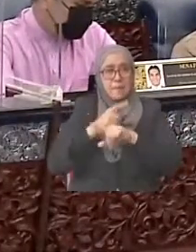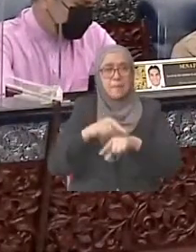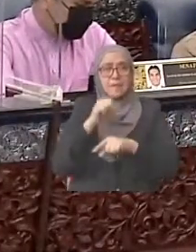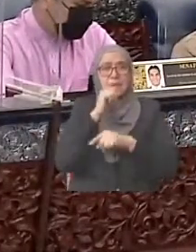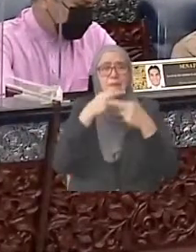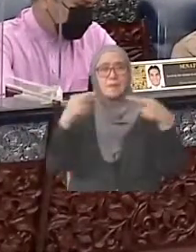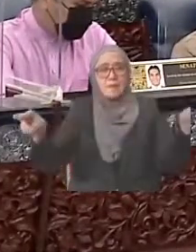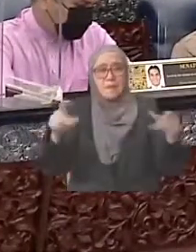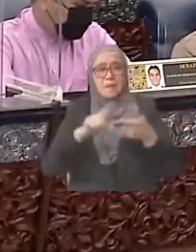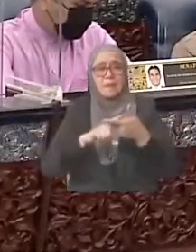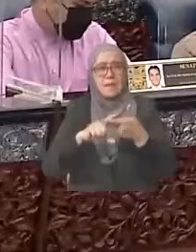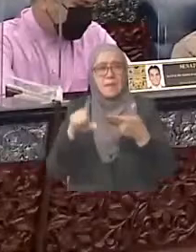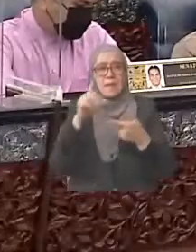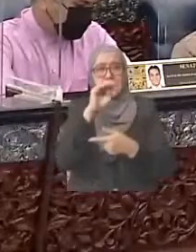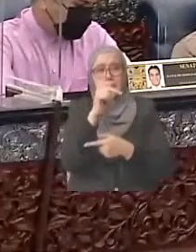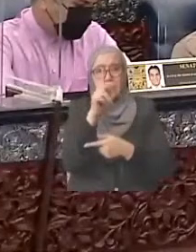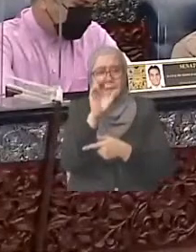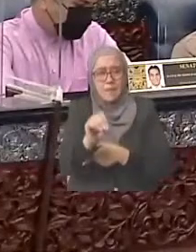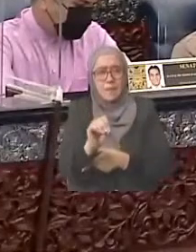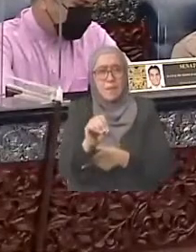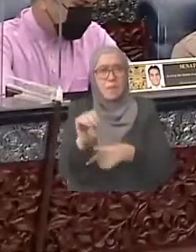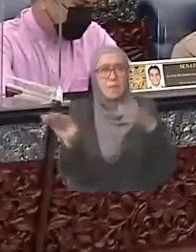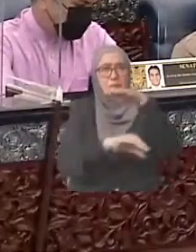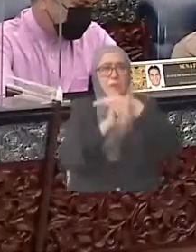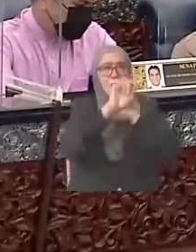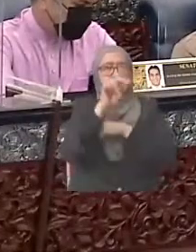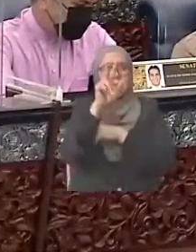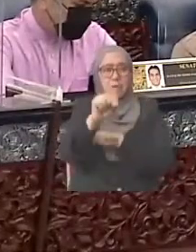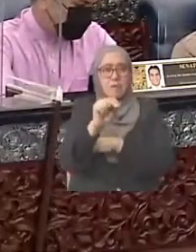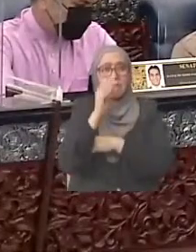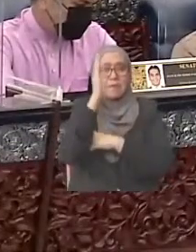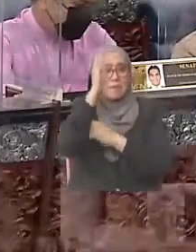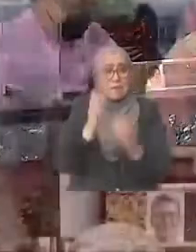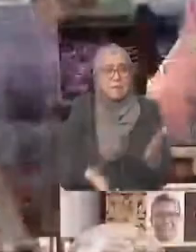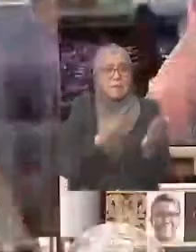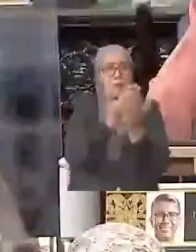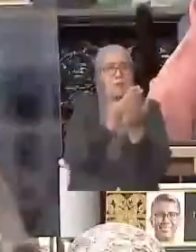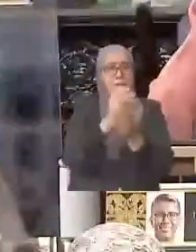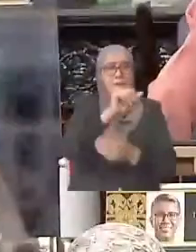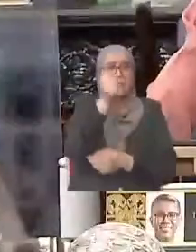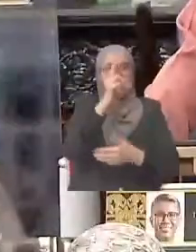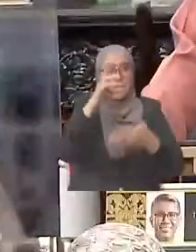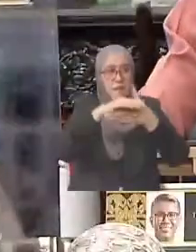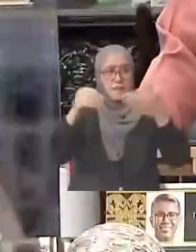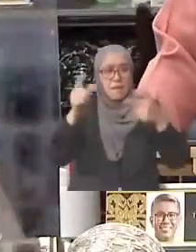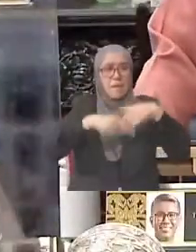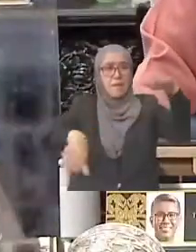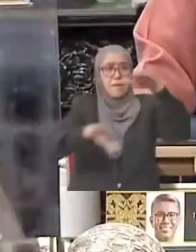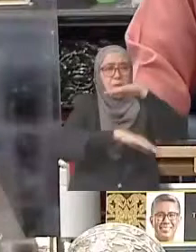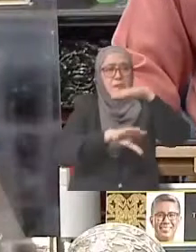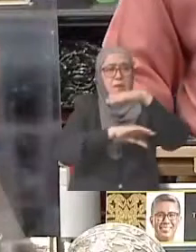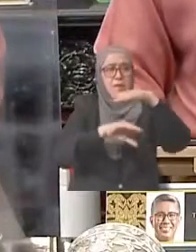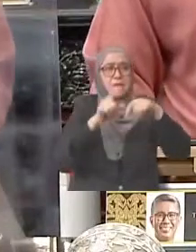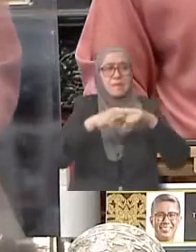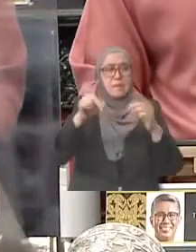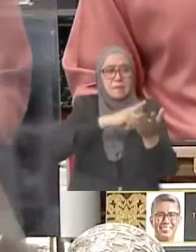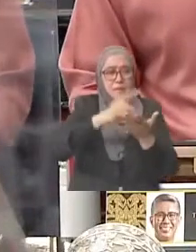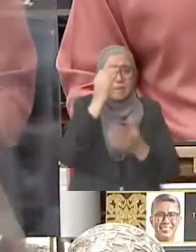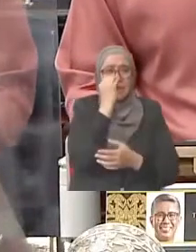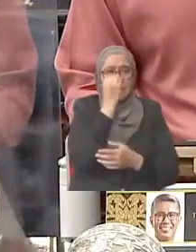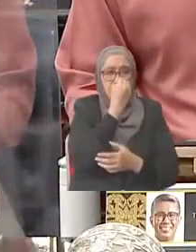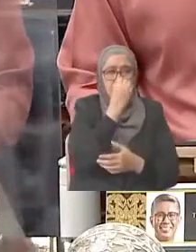akan menawarkan pinjaman sehingga 10.000 Ringgit Pakde pada Faidah kosong 100 bersama peserta